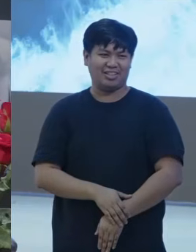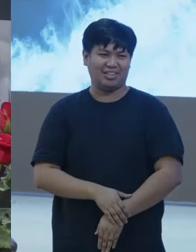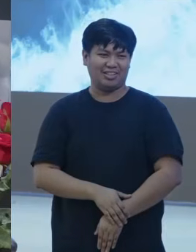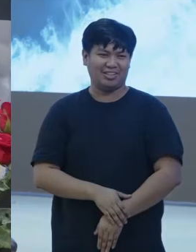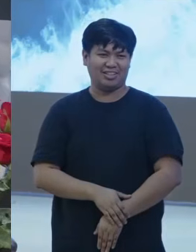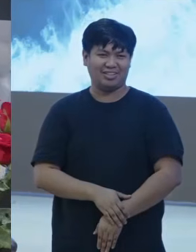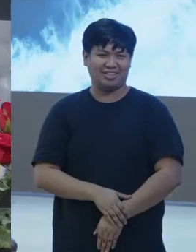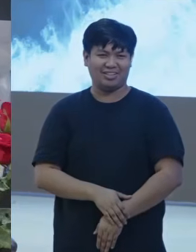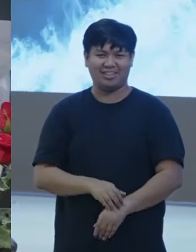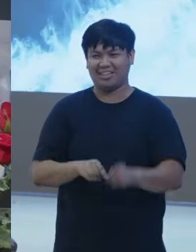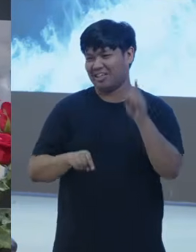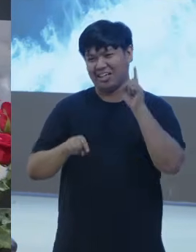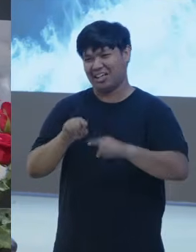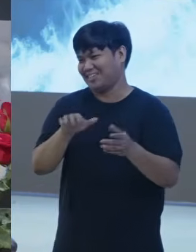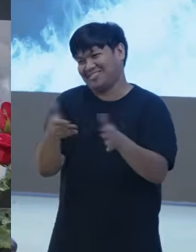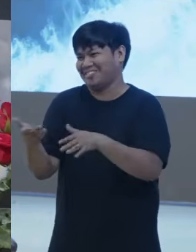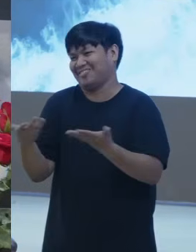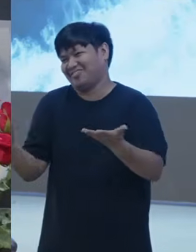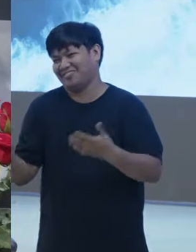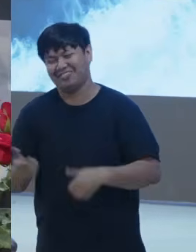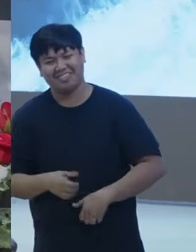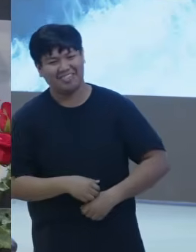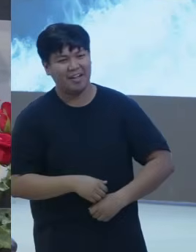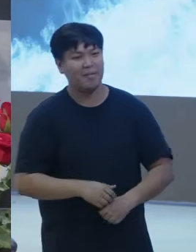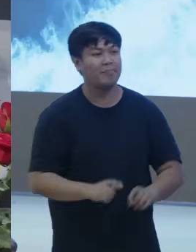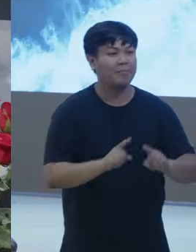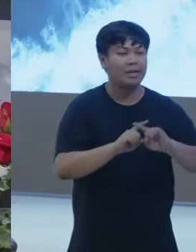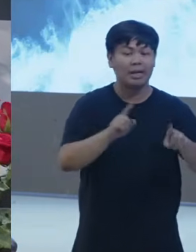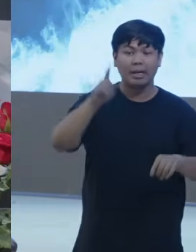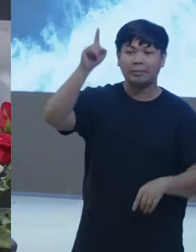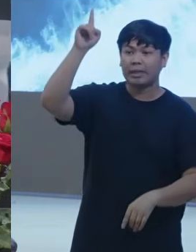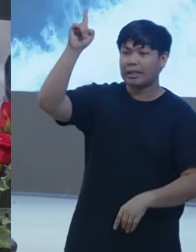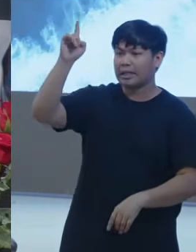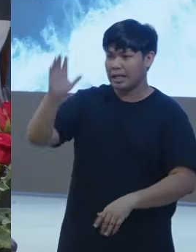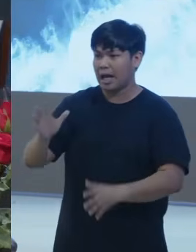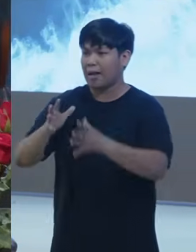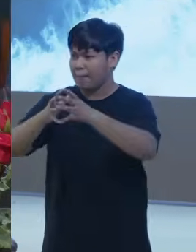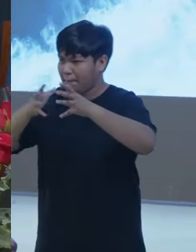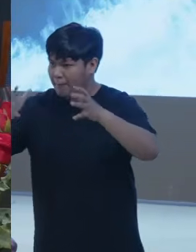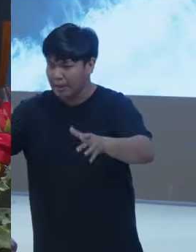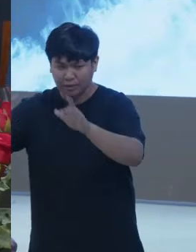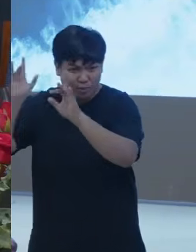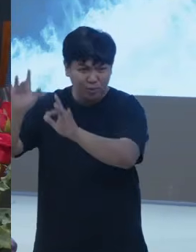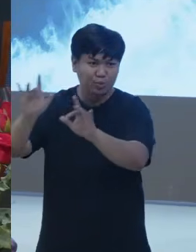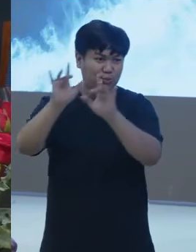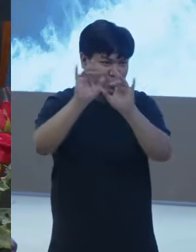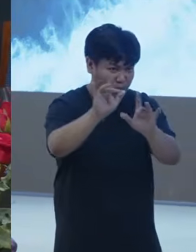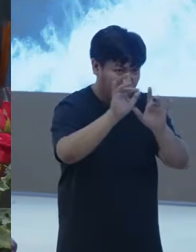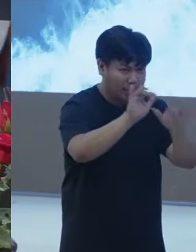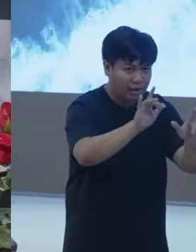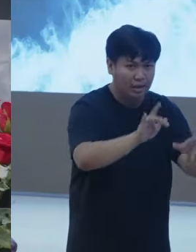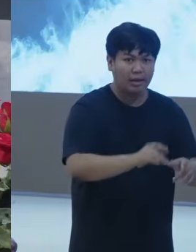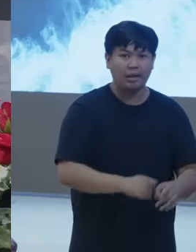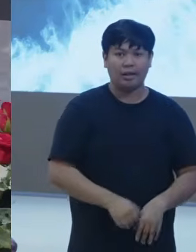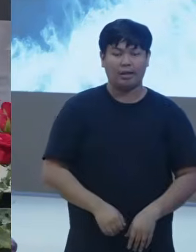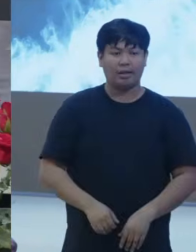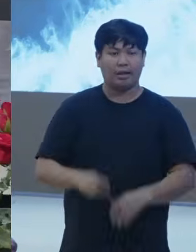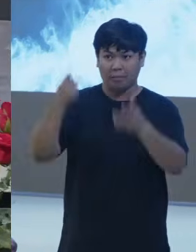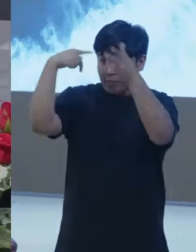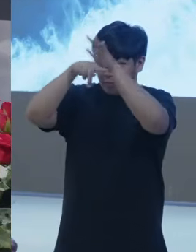Mga kapatid, napaka-matyaga ng Panginoon sa bawat isa sa atin. Ang mga propeta, ang mga pastor ay